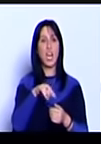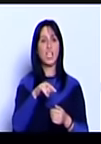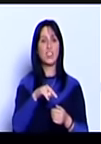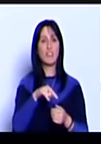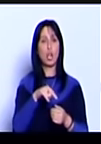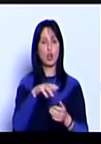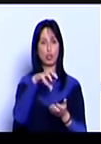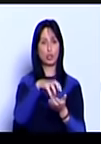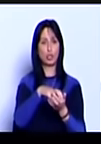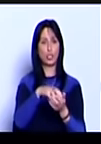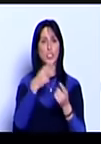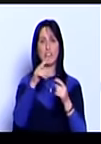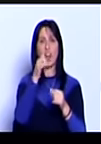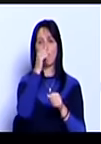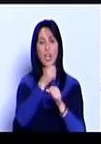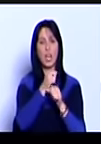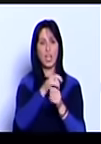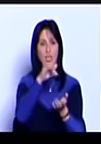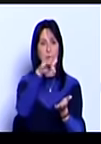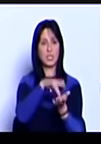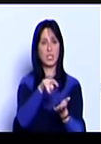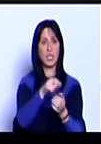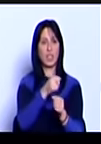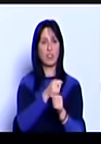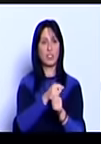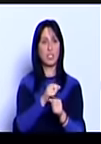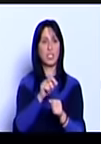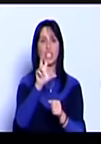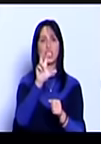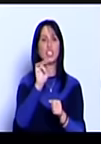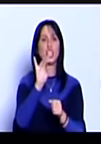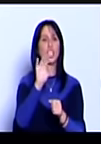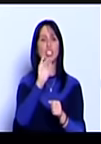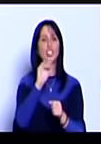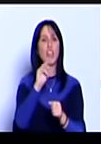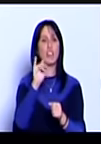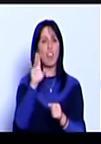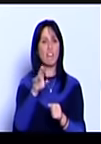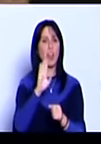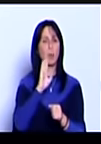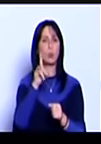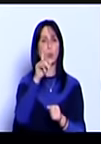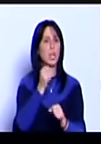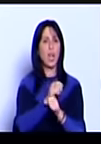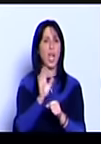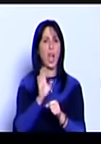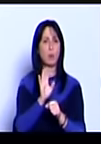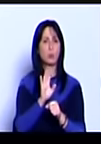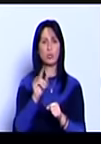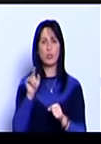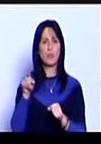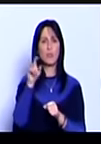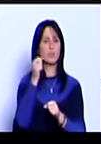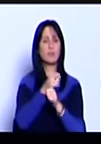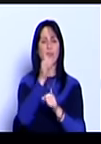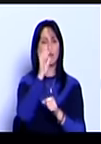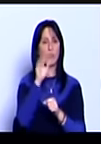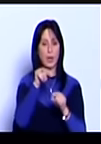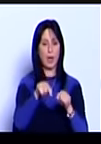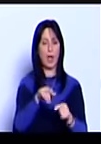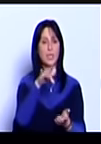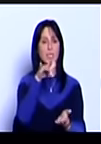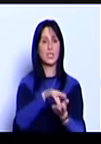რომელსაც სხვაგან ვერ აკეთებენ. არ მუშაობს არ ჯენევაში, არც ბრიუსელში, არც სხვაგან. აღმოსავლეთის და დასავლეთის